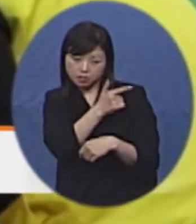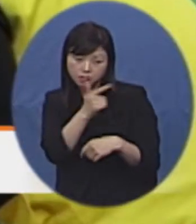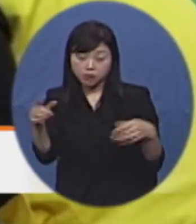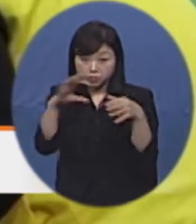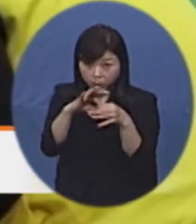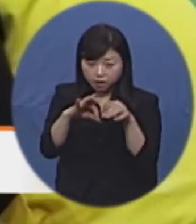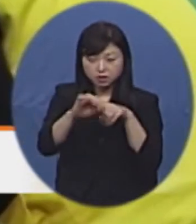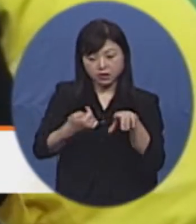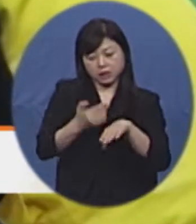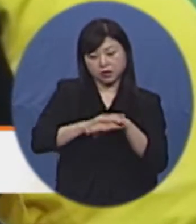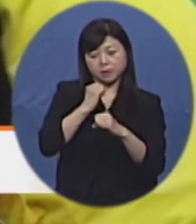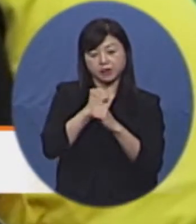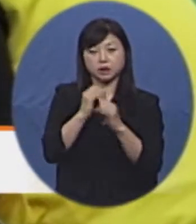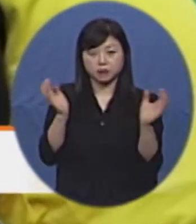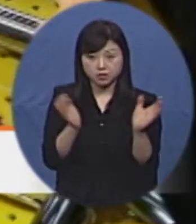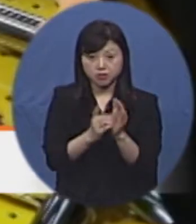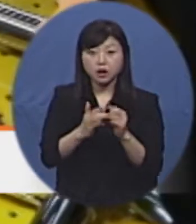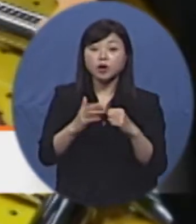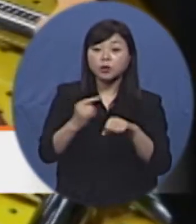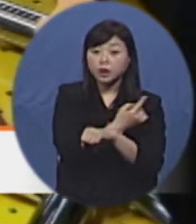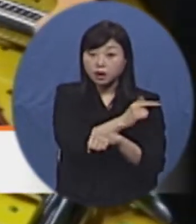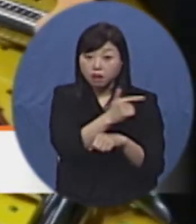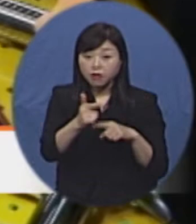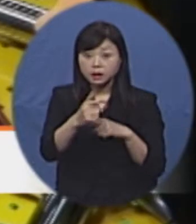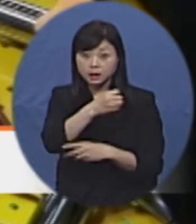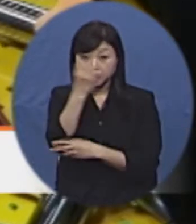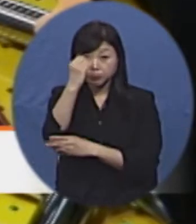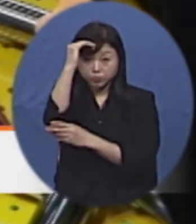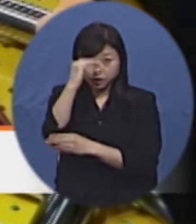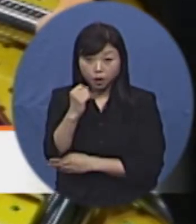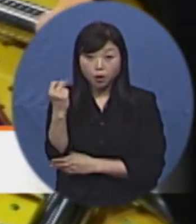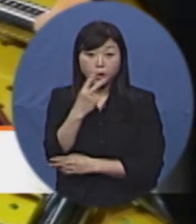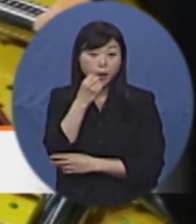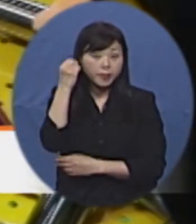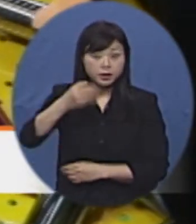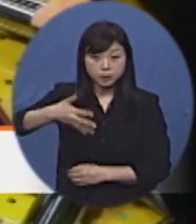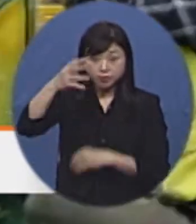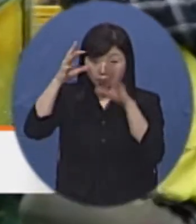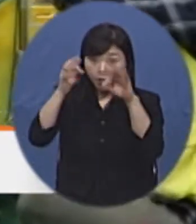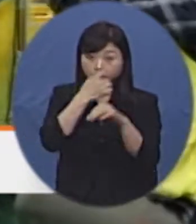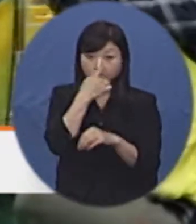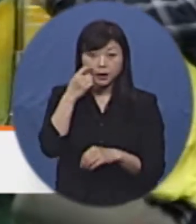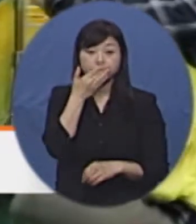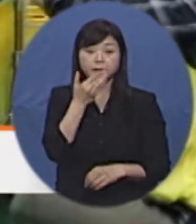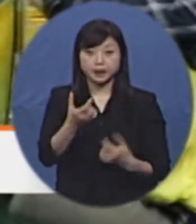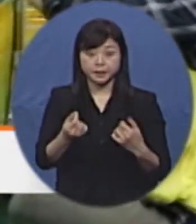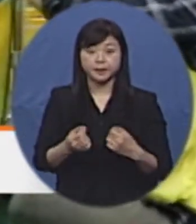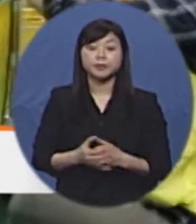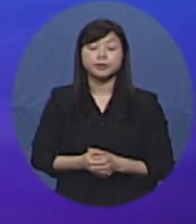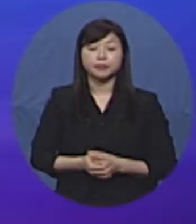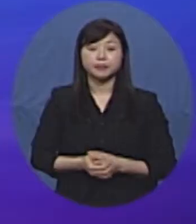제작했습니다. 이 밖의 소식은 장애인신문과 웰페어뉴스 홈페이지를 통해 확인하실 수 있습니다.